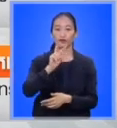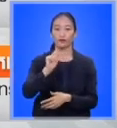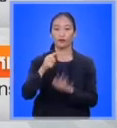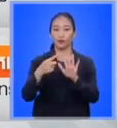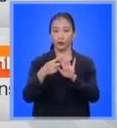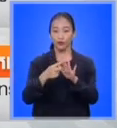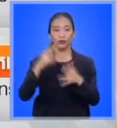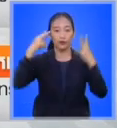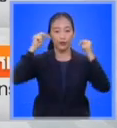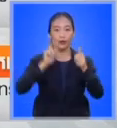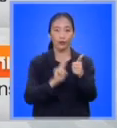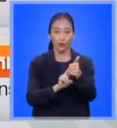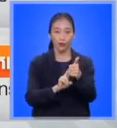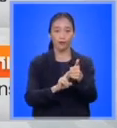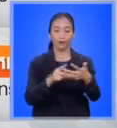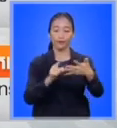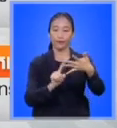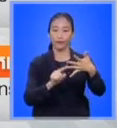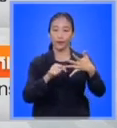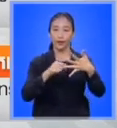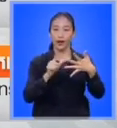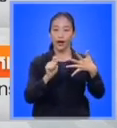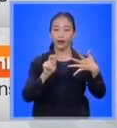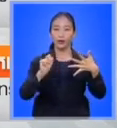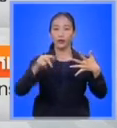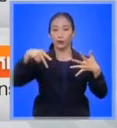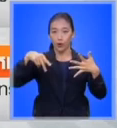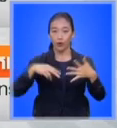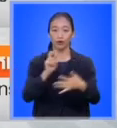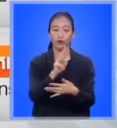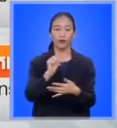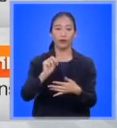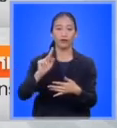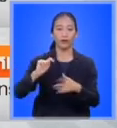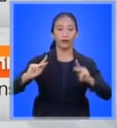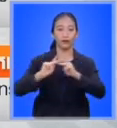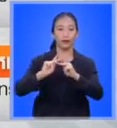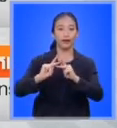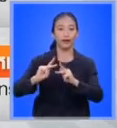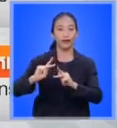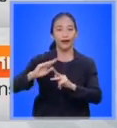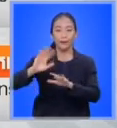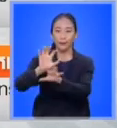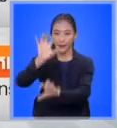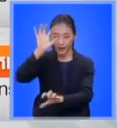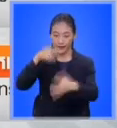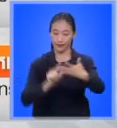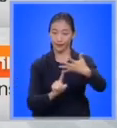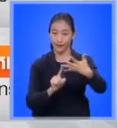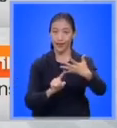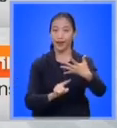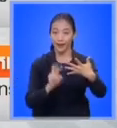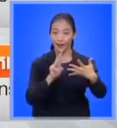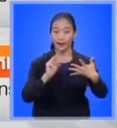มนตรีพลเอกอนุพงษ์เผ่าจินดารัฐมนตรีว่าการกระทรวงมหาดไทยนายดอนปรมัตถ์วินัยรัฐมนตรีว่าการกระทรวงการต่างประเท